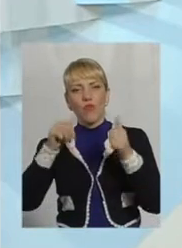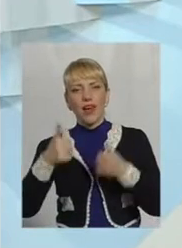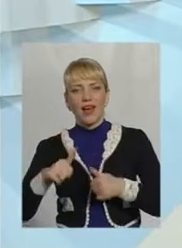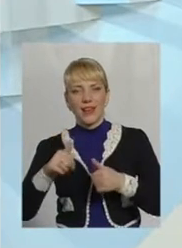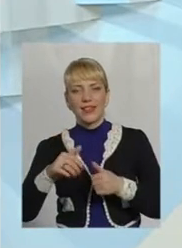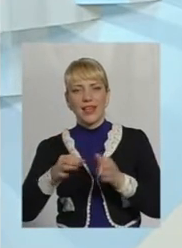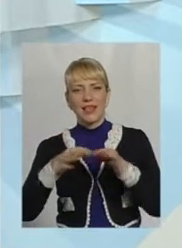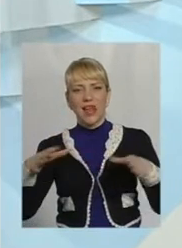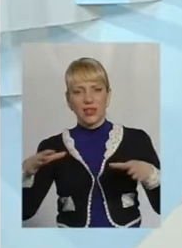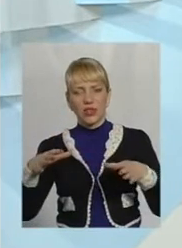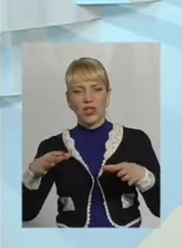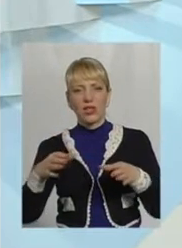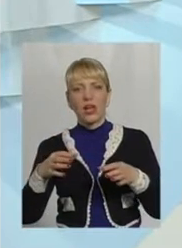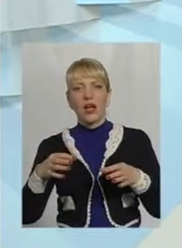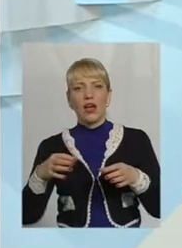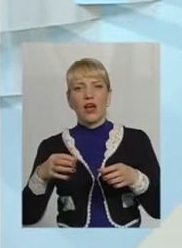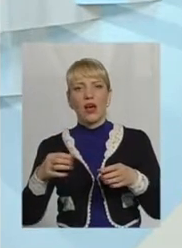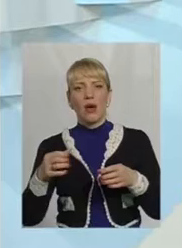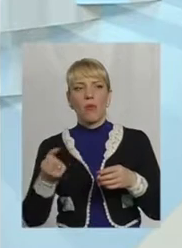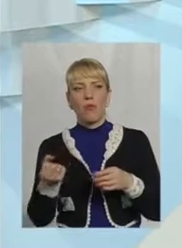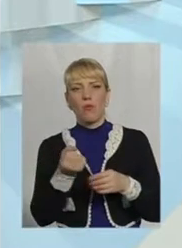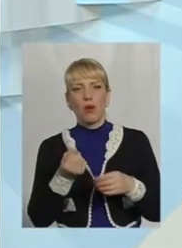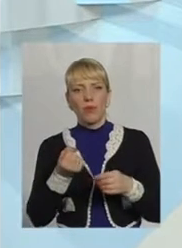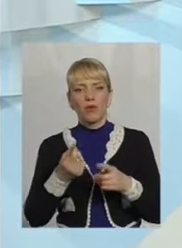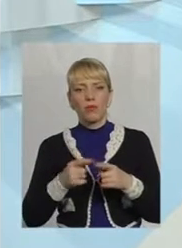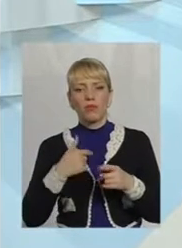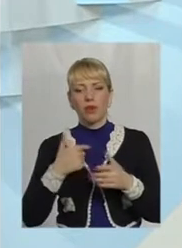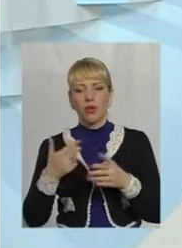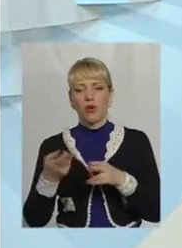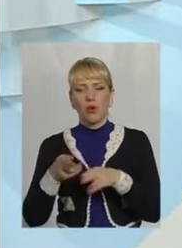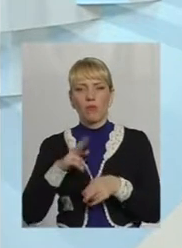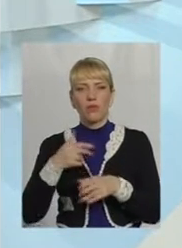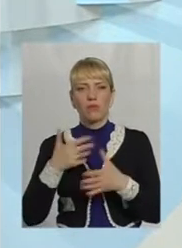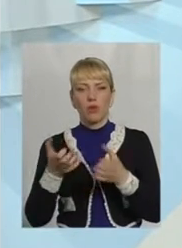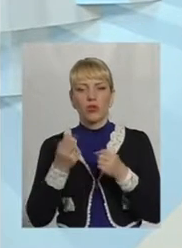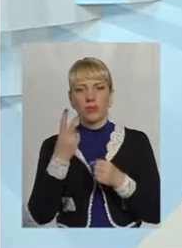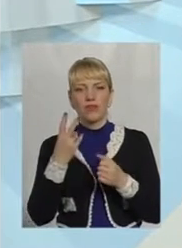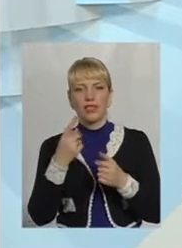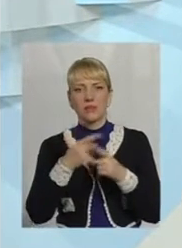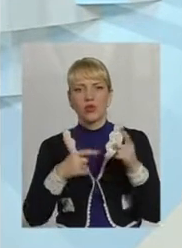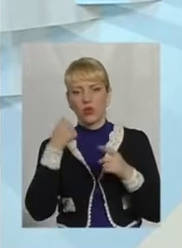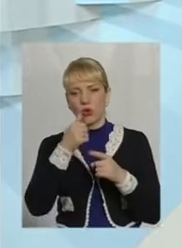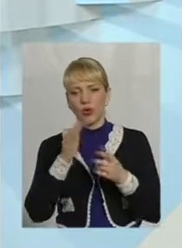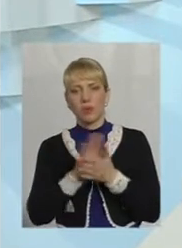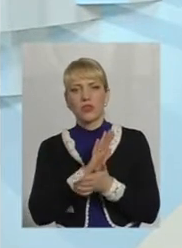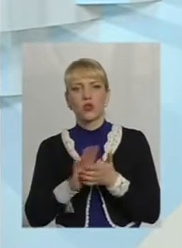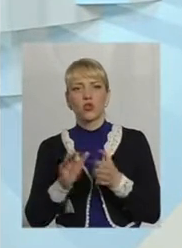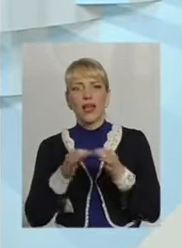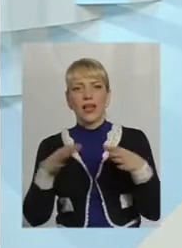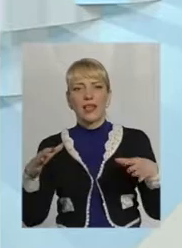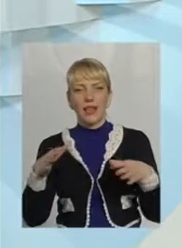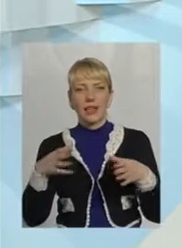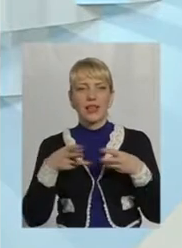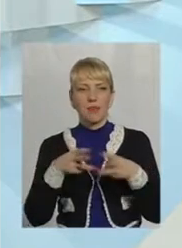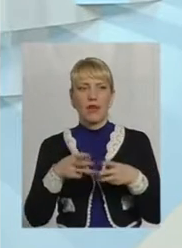компенсацію 2,5 роки ми отримали безкоштовно ядерне паливо на наші атомні станції. Але це якраз завдячуючи моїй позиції,